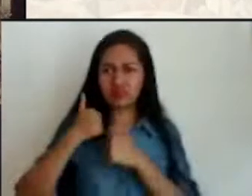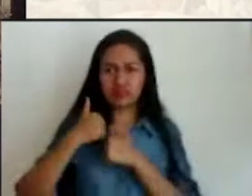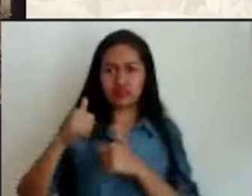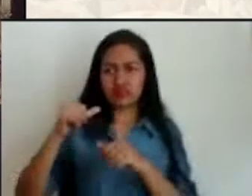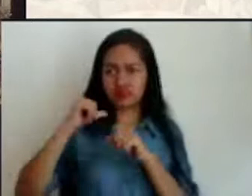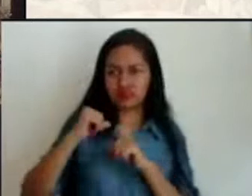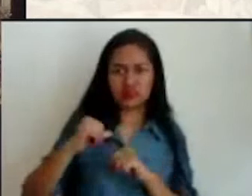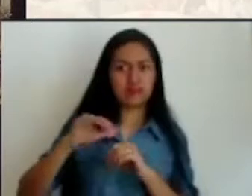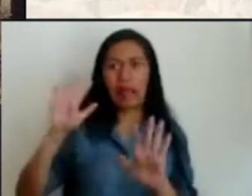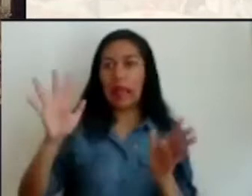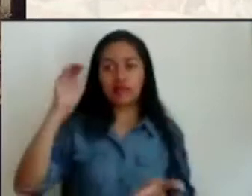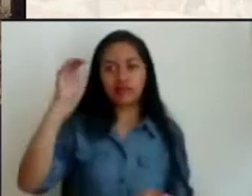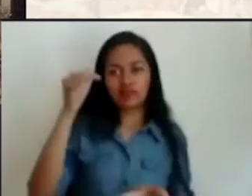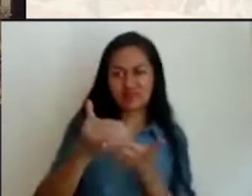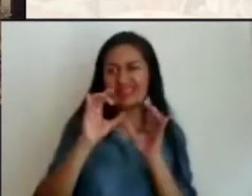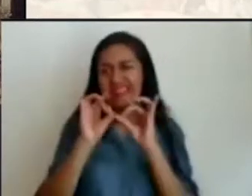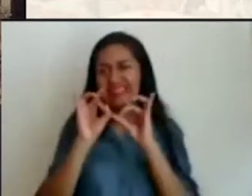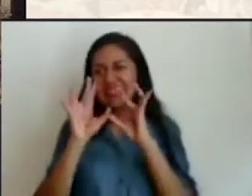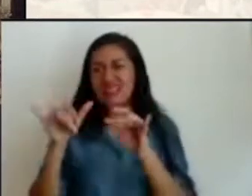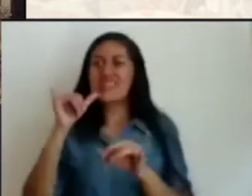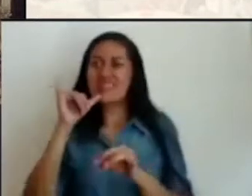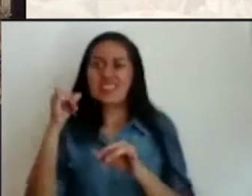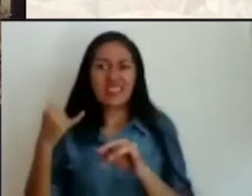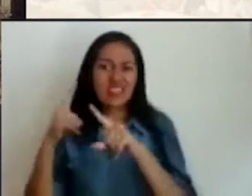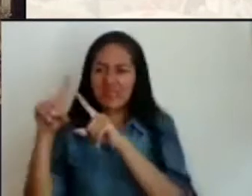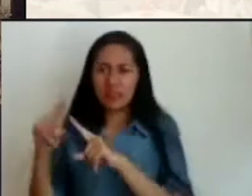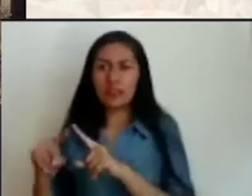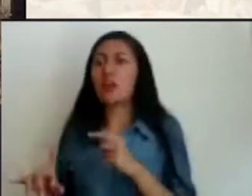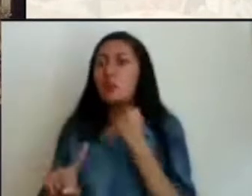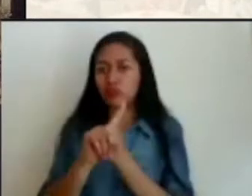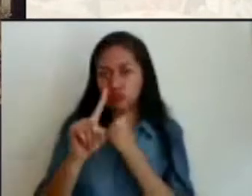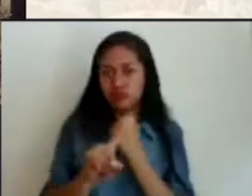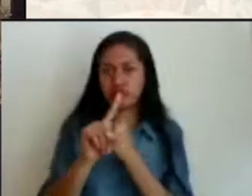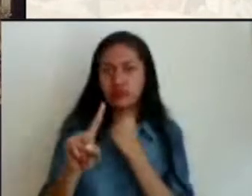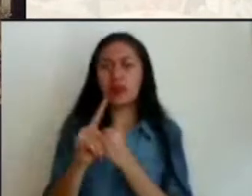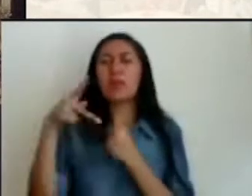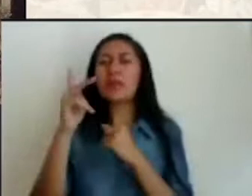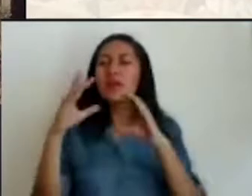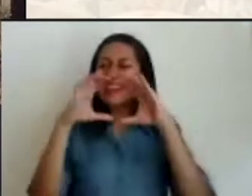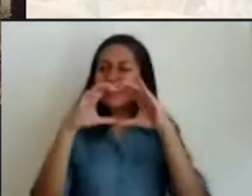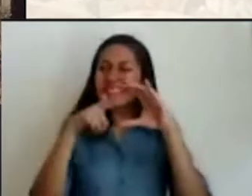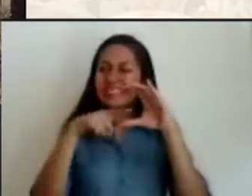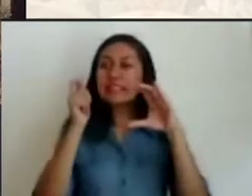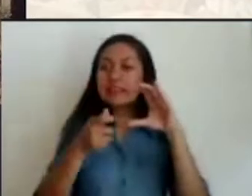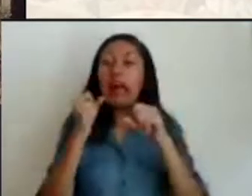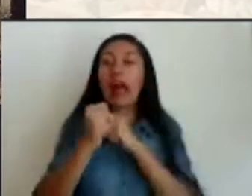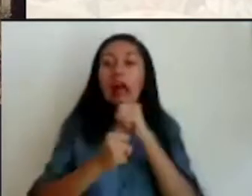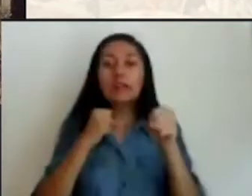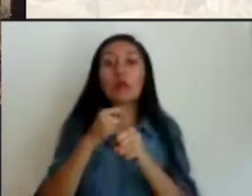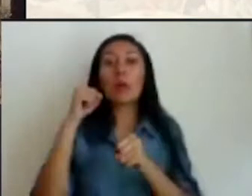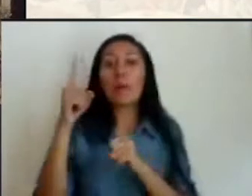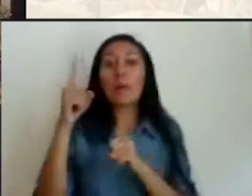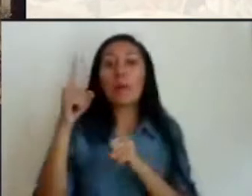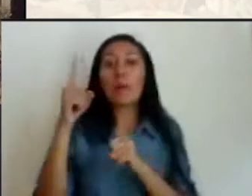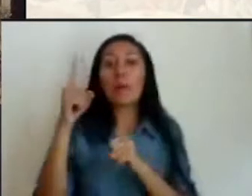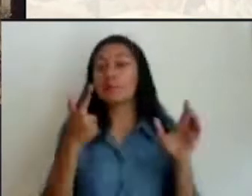las invasiones de Napoleón a Italia, pero la osela es de 1793 y representa